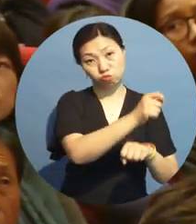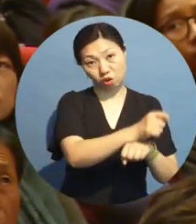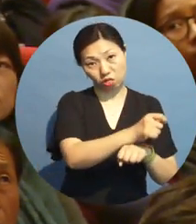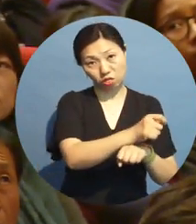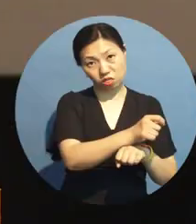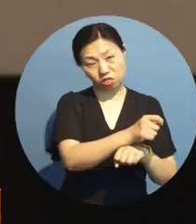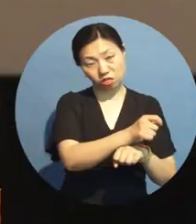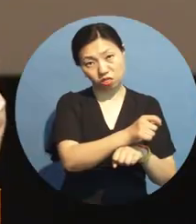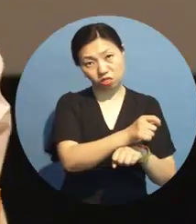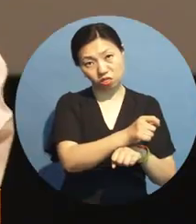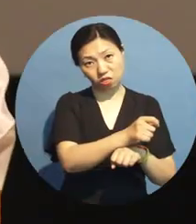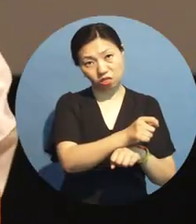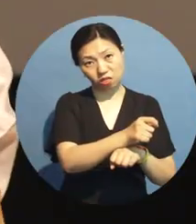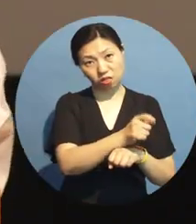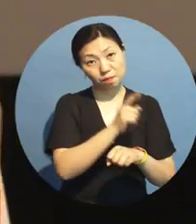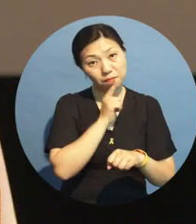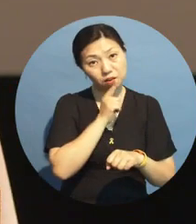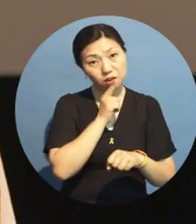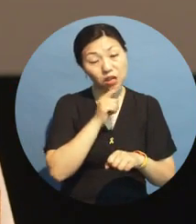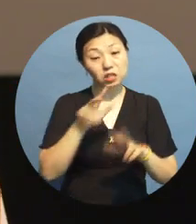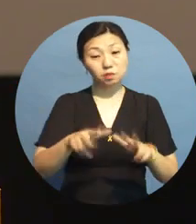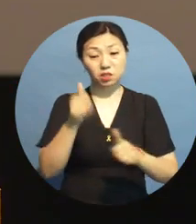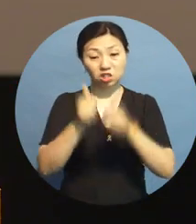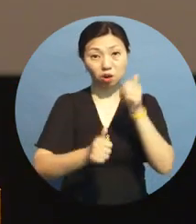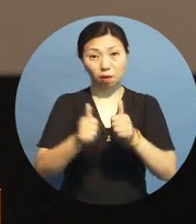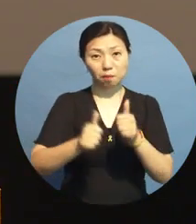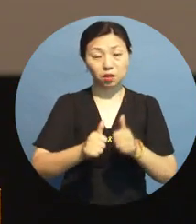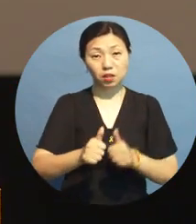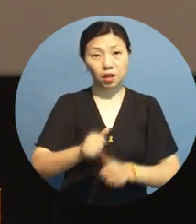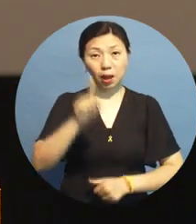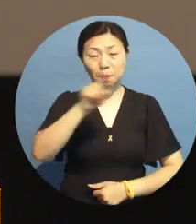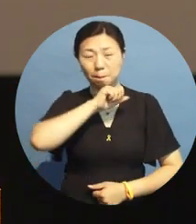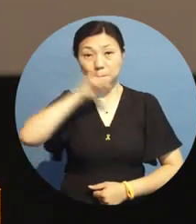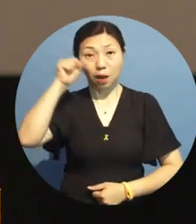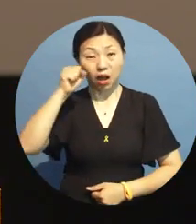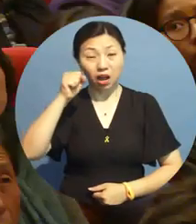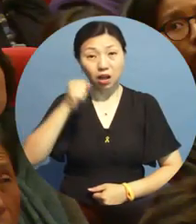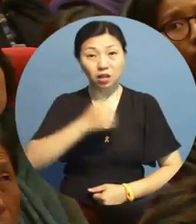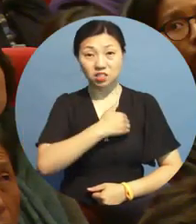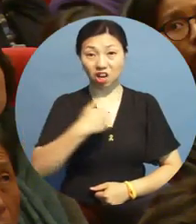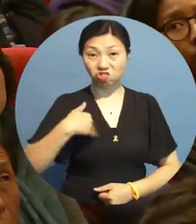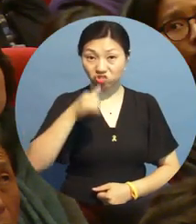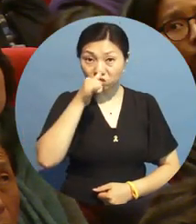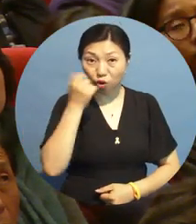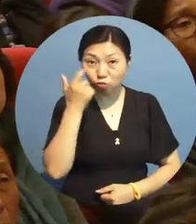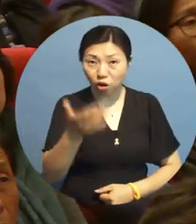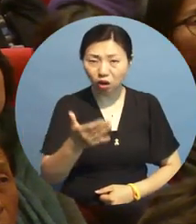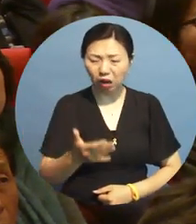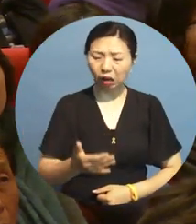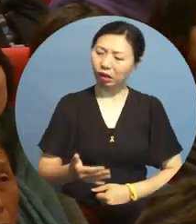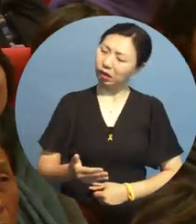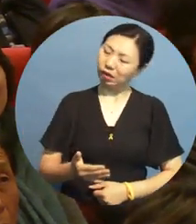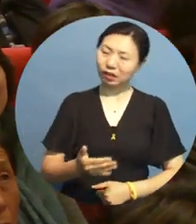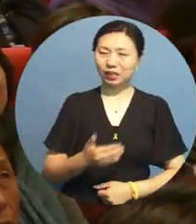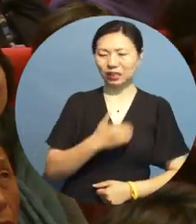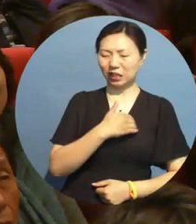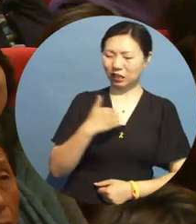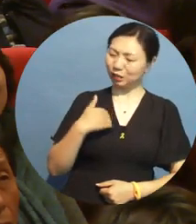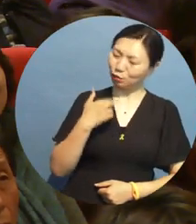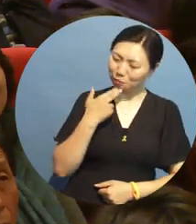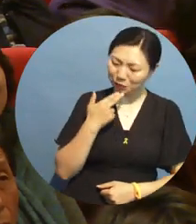공무원 쪽이랑 예대 쪽. 공무원 자기 지금 시험 치면 합격할 자신 있어요? 자신 없습니다.